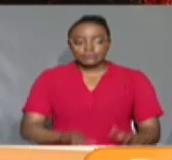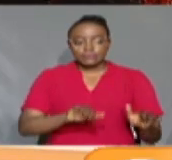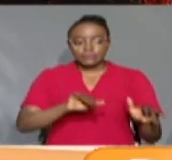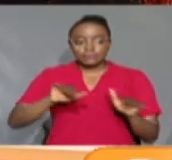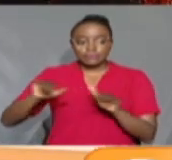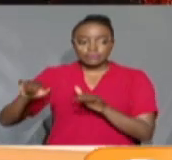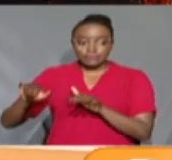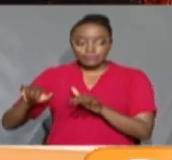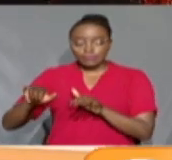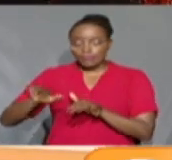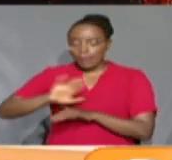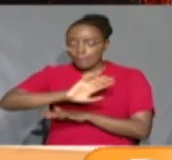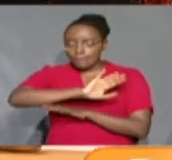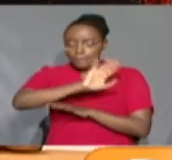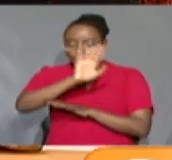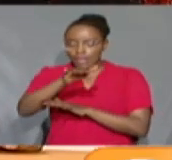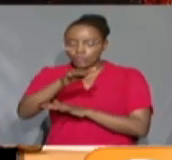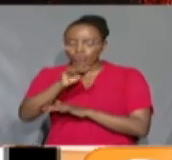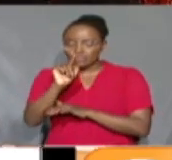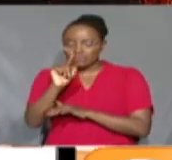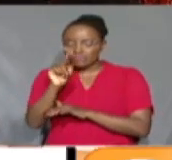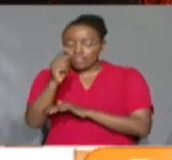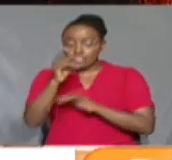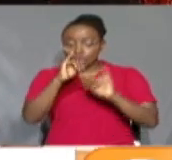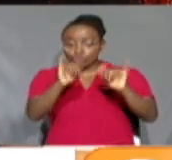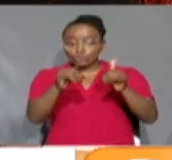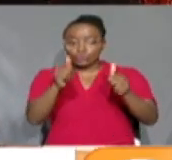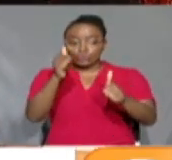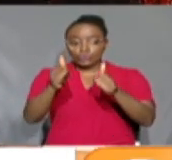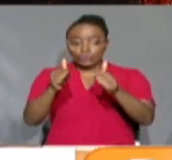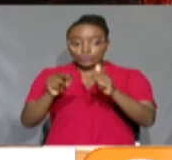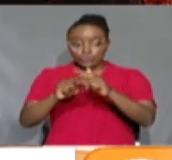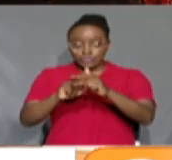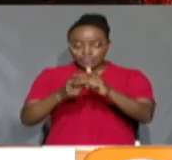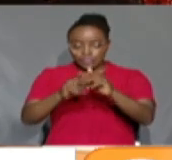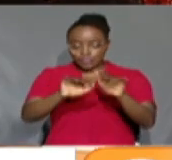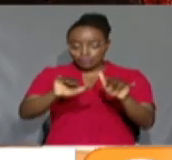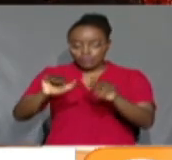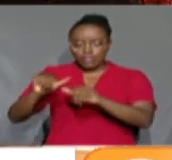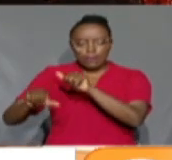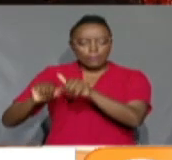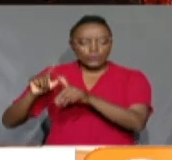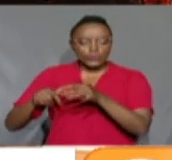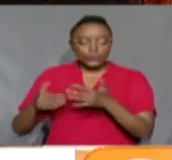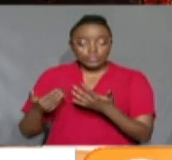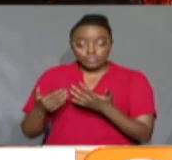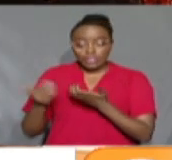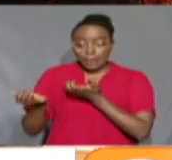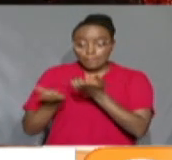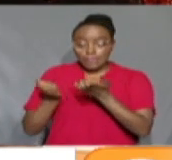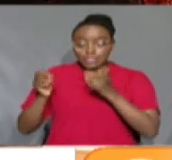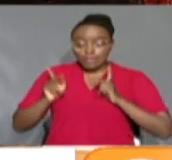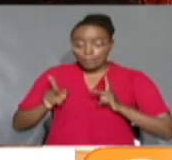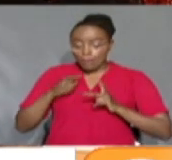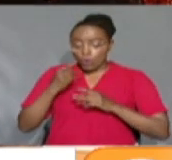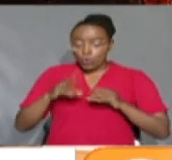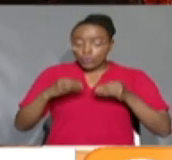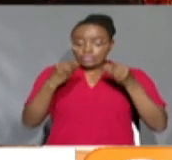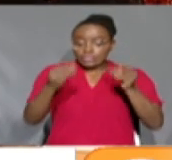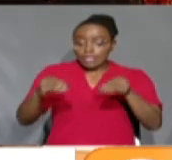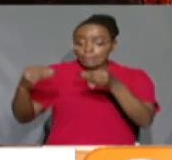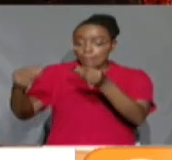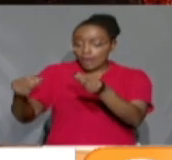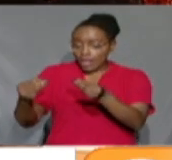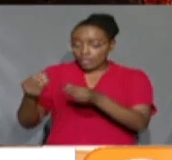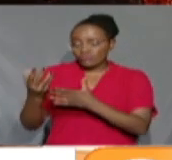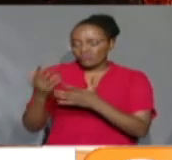Na kwa sasa hebu tuangazie ile taarifa ambayo tulianza nayo, na ni kuhusiana na wafanyabiashara ambao wanasambaza bidhaa katika